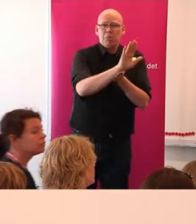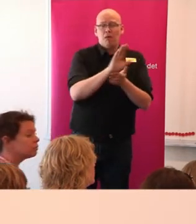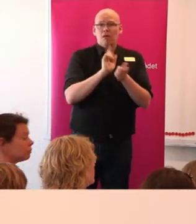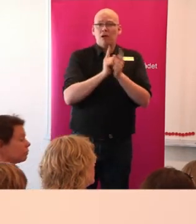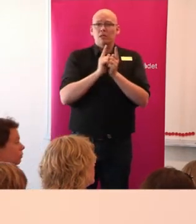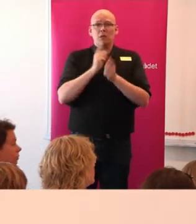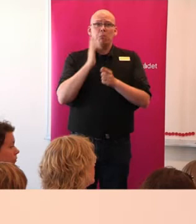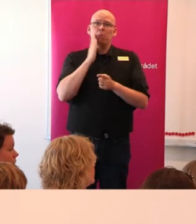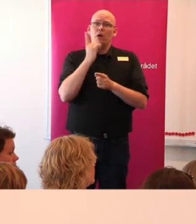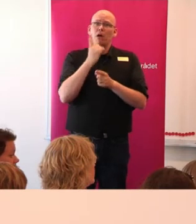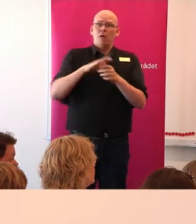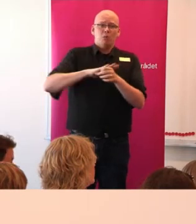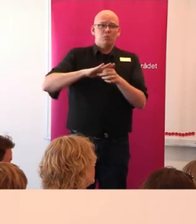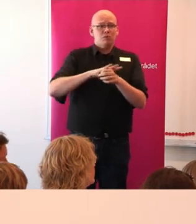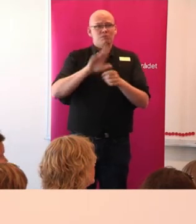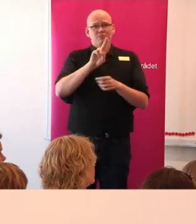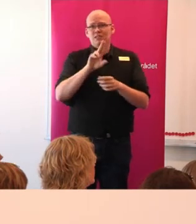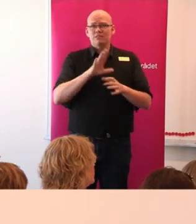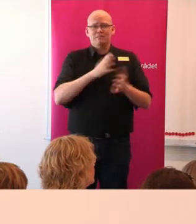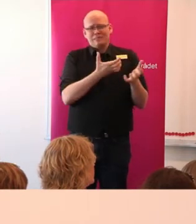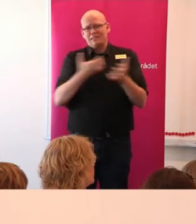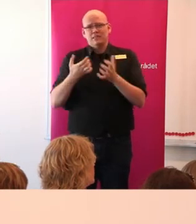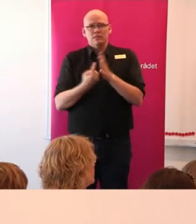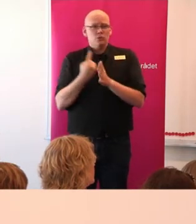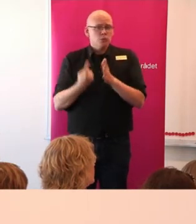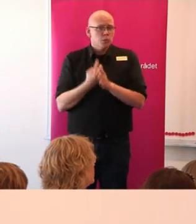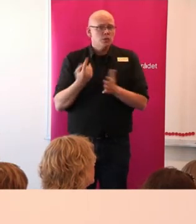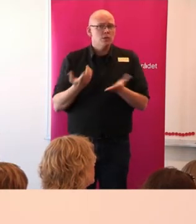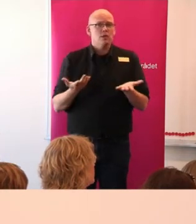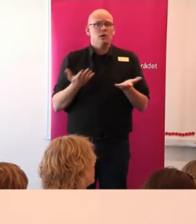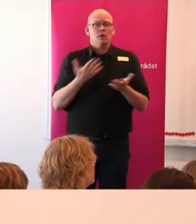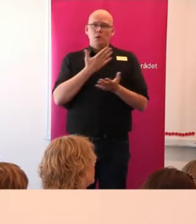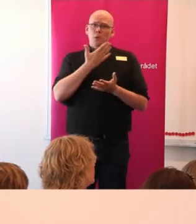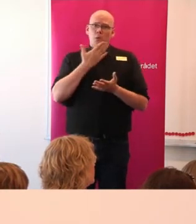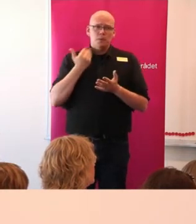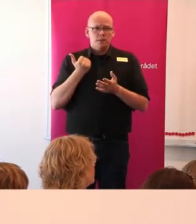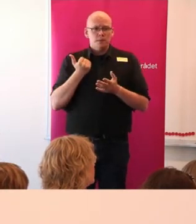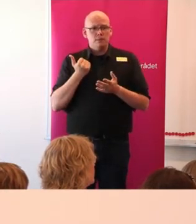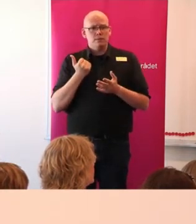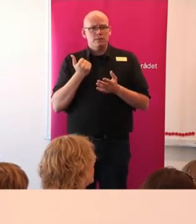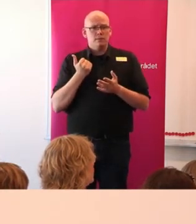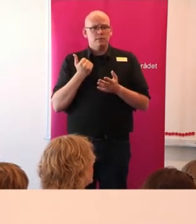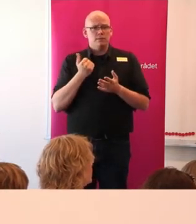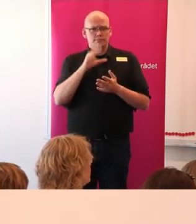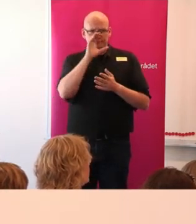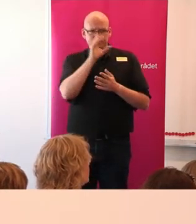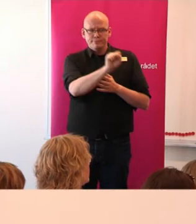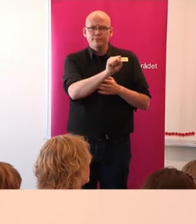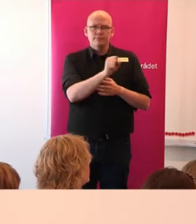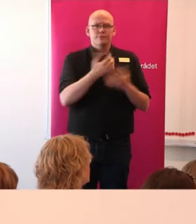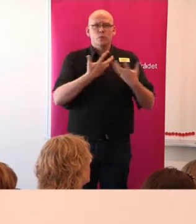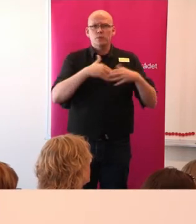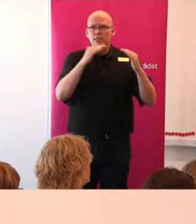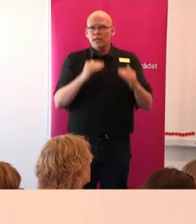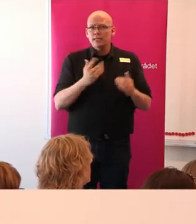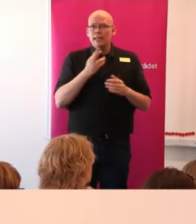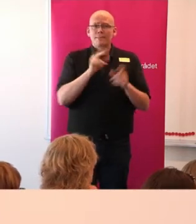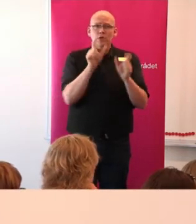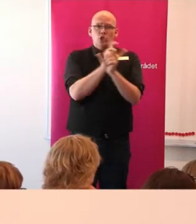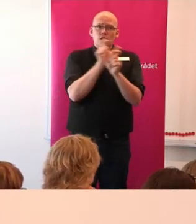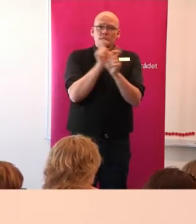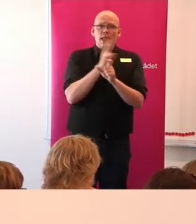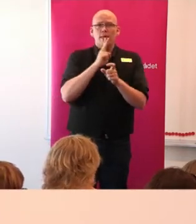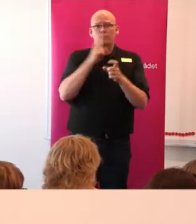ett område där resurserna inte har räckt till. Mm. Man har inte identifierat en funktionsnedsättning, till exempel dyslexi